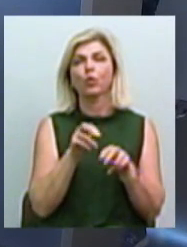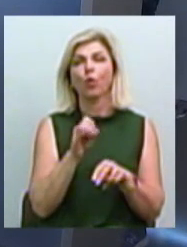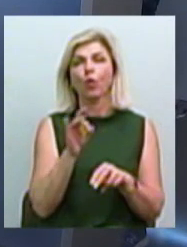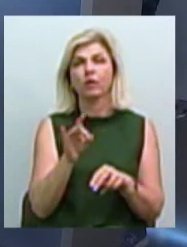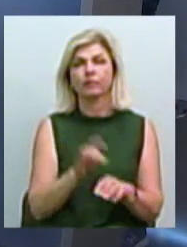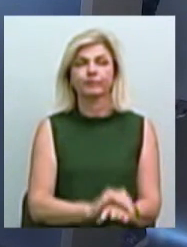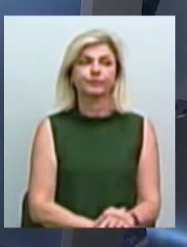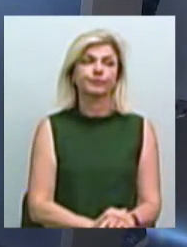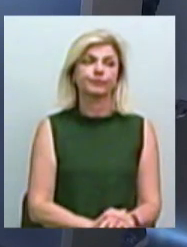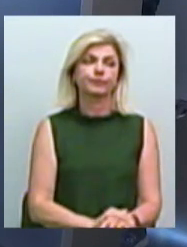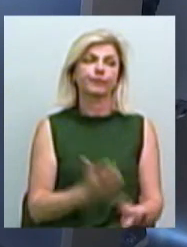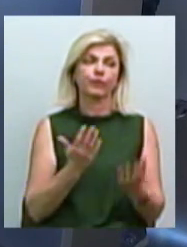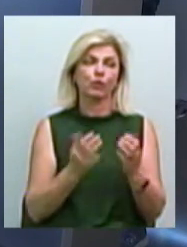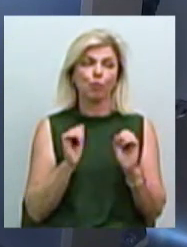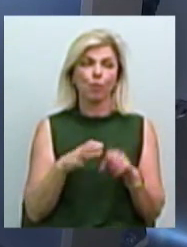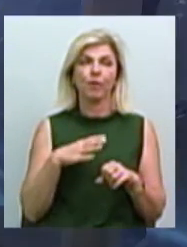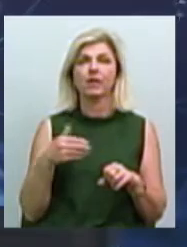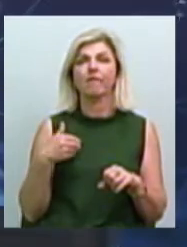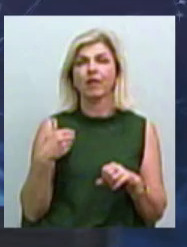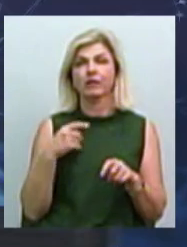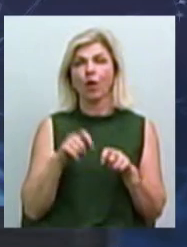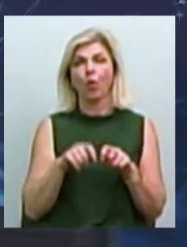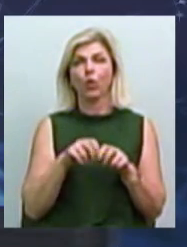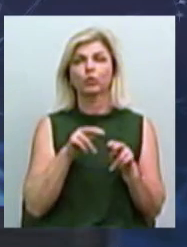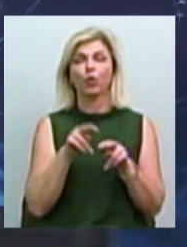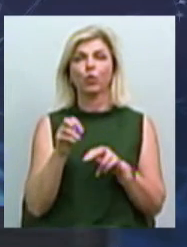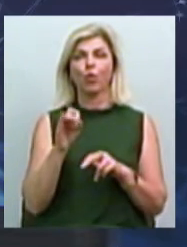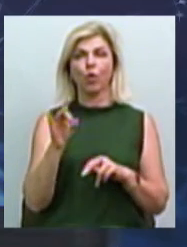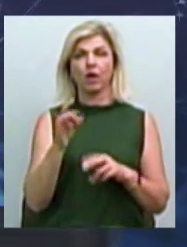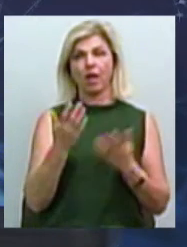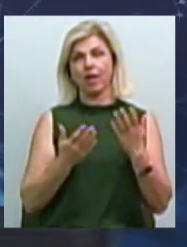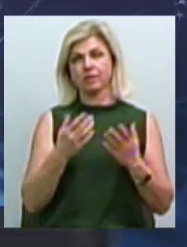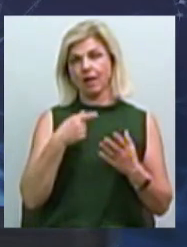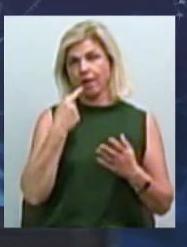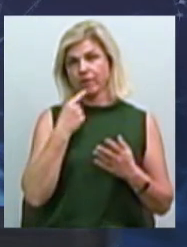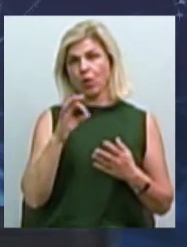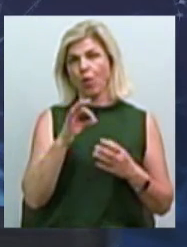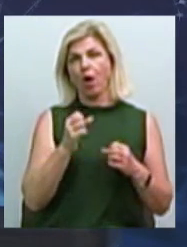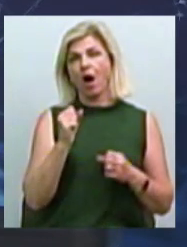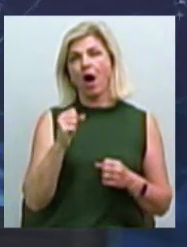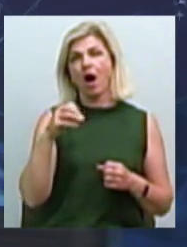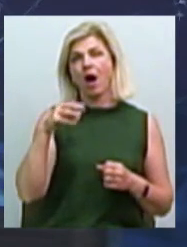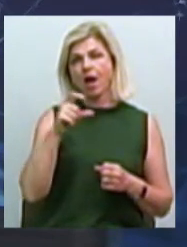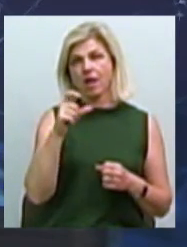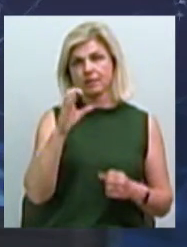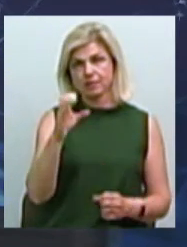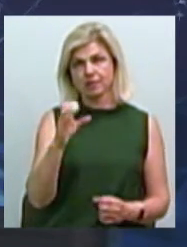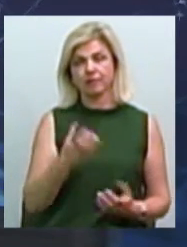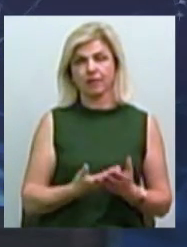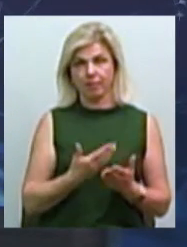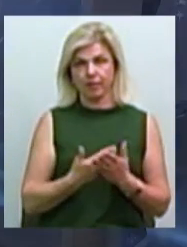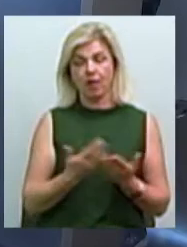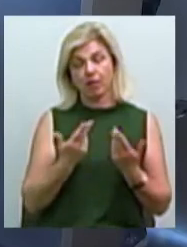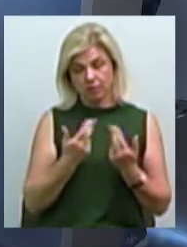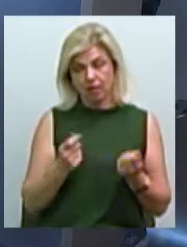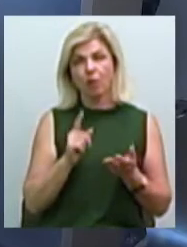государство. Чи може бути ефективним контролером, якщо йдеться, наприклад, про такі підприємства, як атомна станція? Безусловно. Конечно же, контролер,